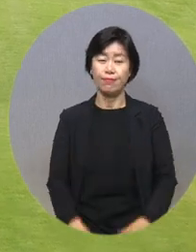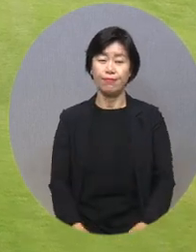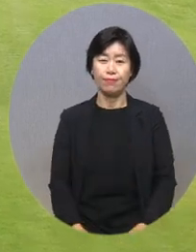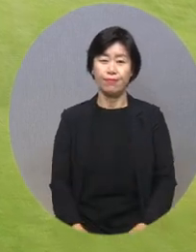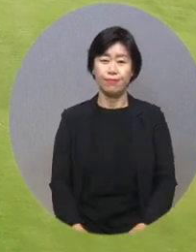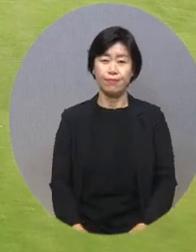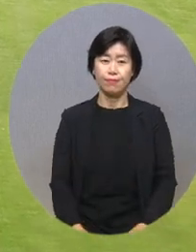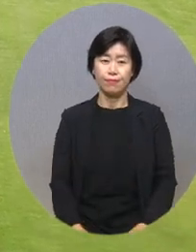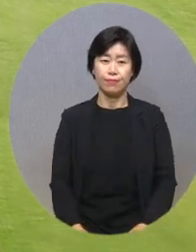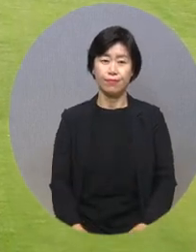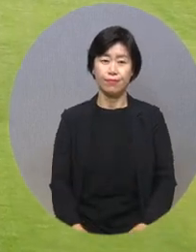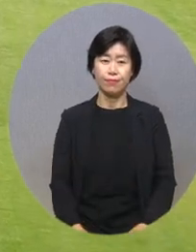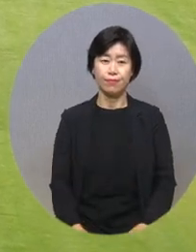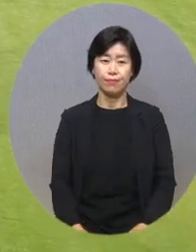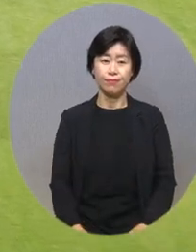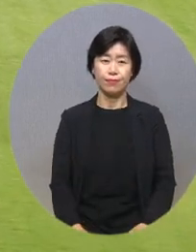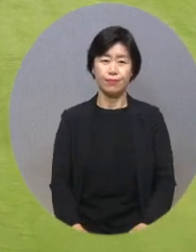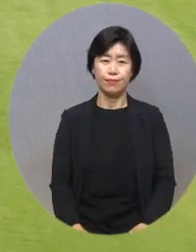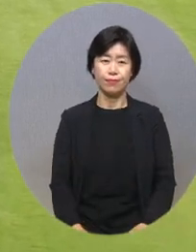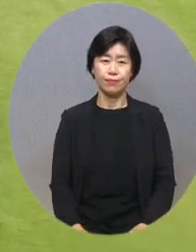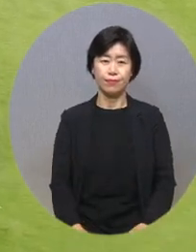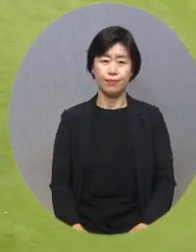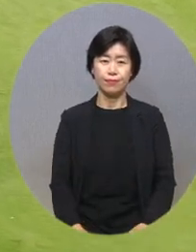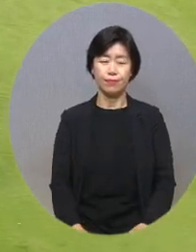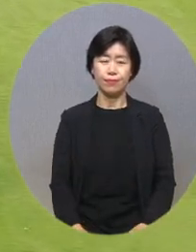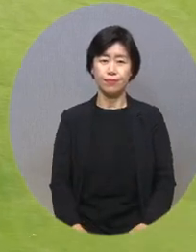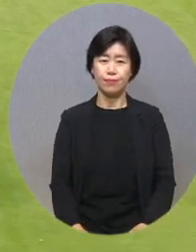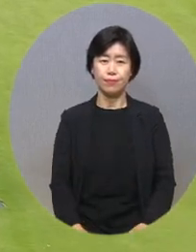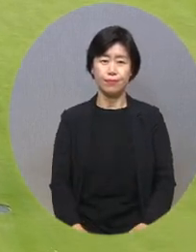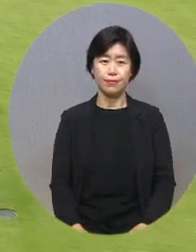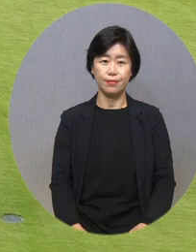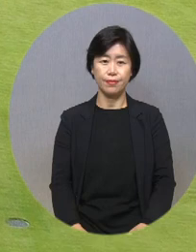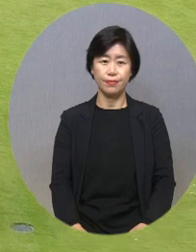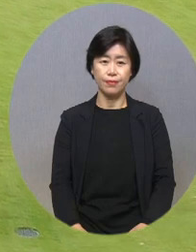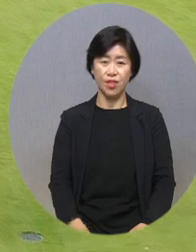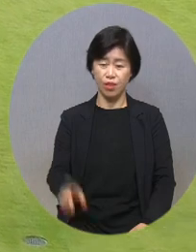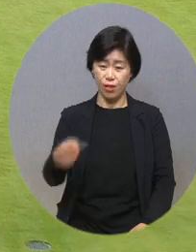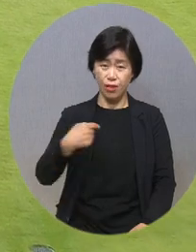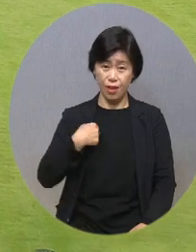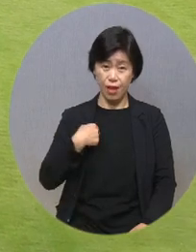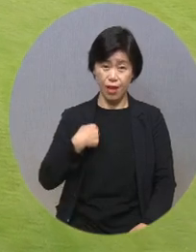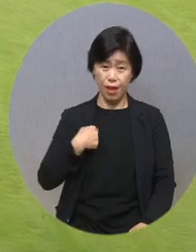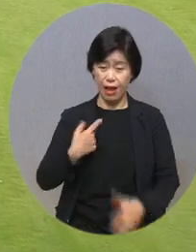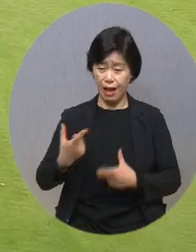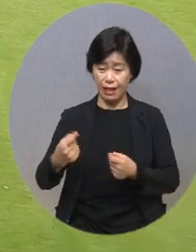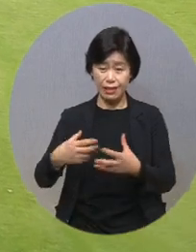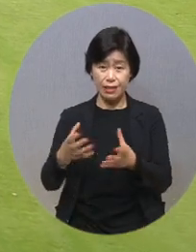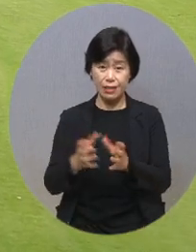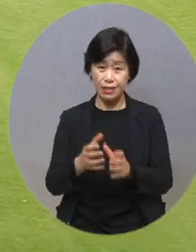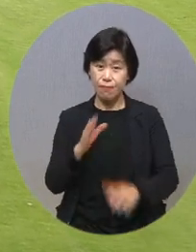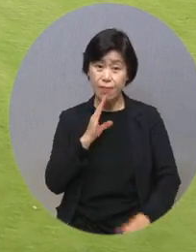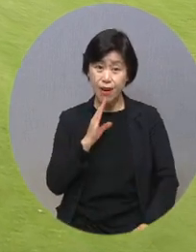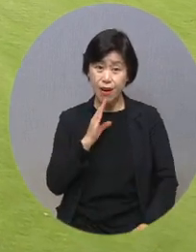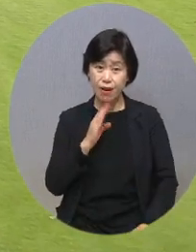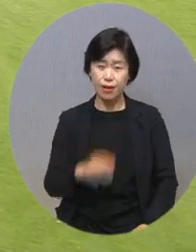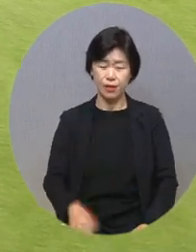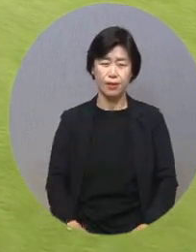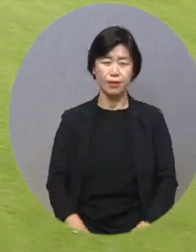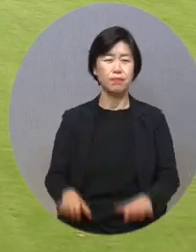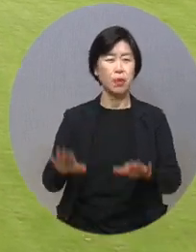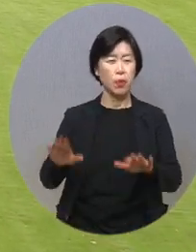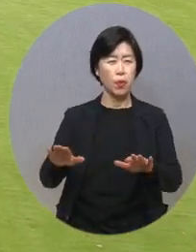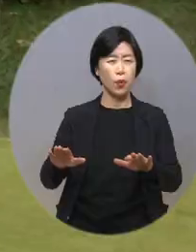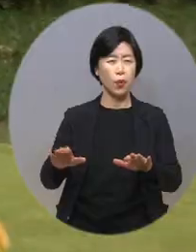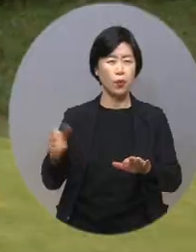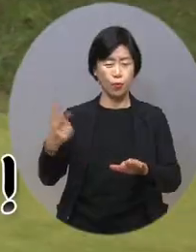오빠 나는 소름으로 지금 누가 볼 너 나랑 같은 팀 죽이... 같은 팀 맞아? 이번 판도 나도 승리의 여신이 누가 무슨 편이야?